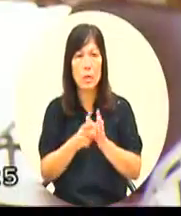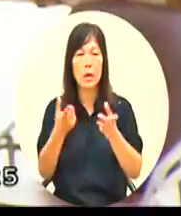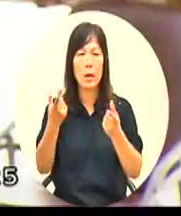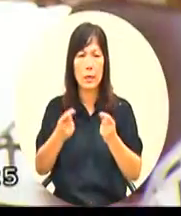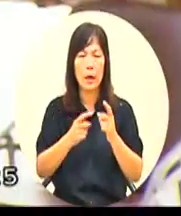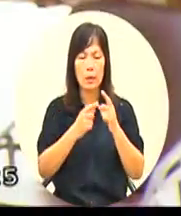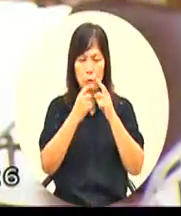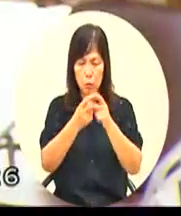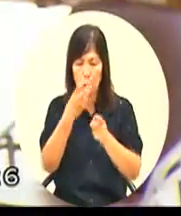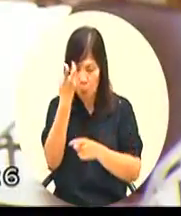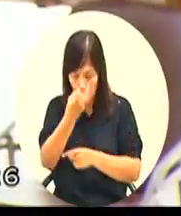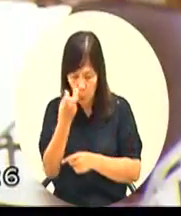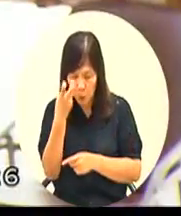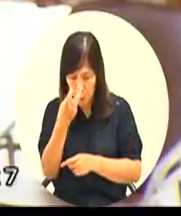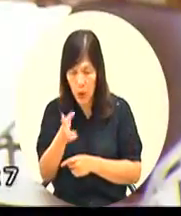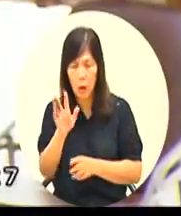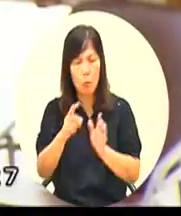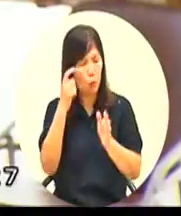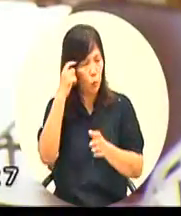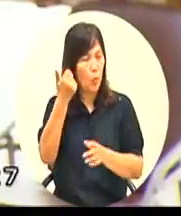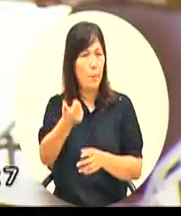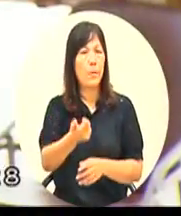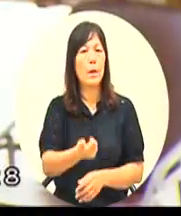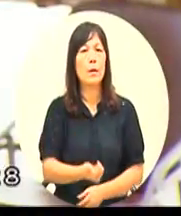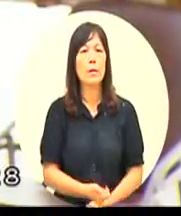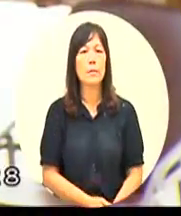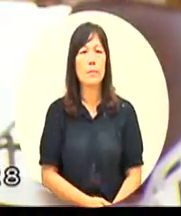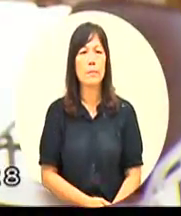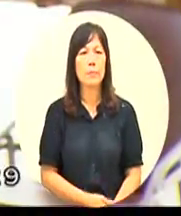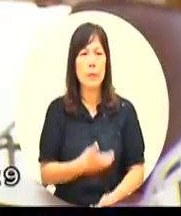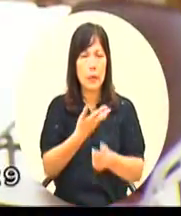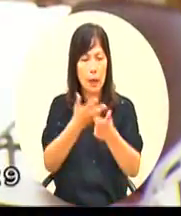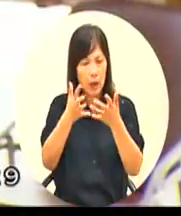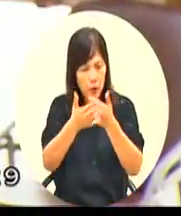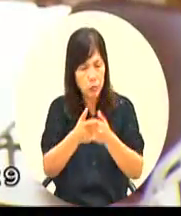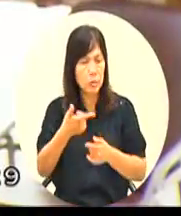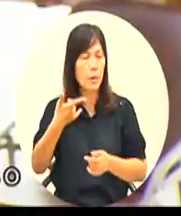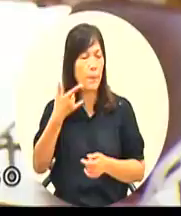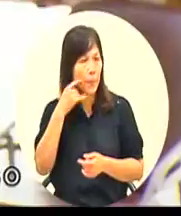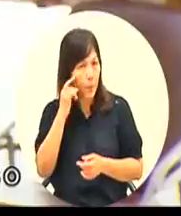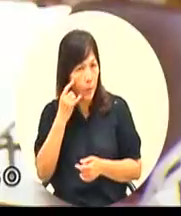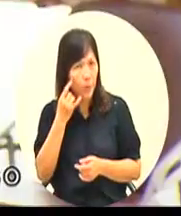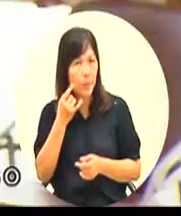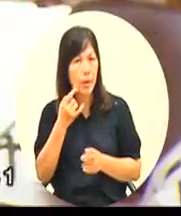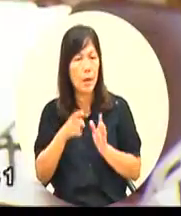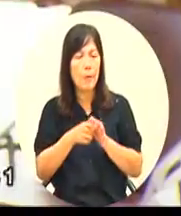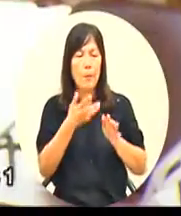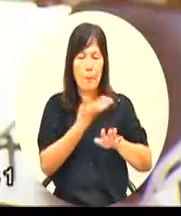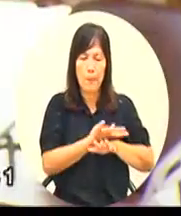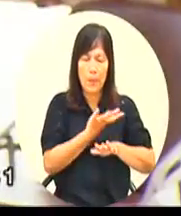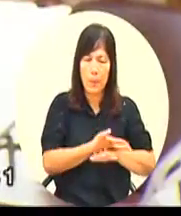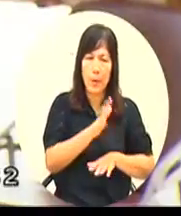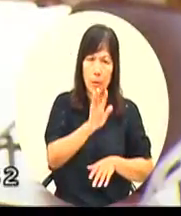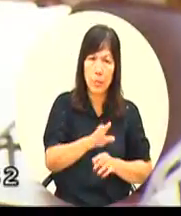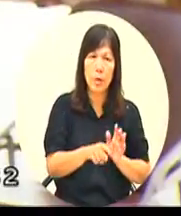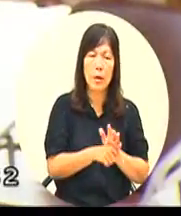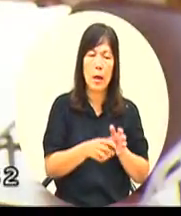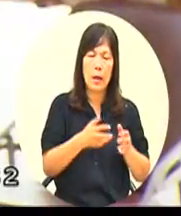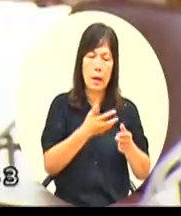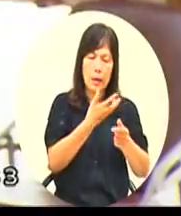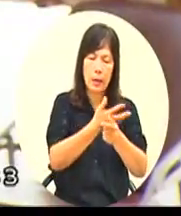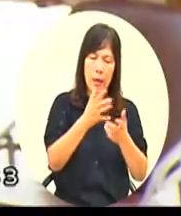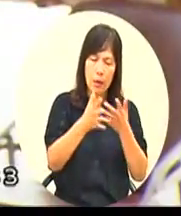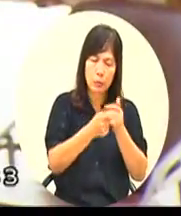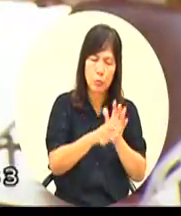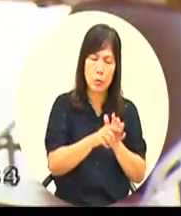普查，那这样子很棒，那给。学生给家长安心，给学生有安全的